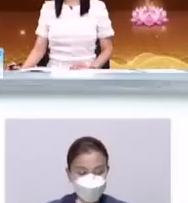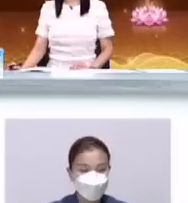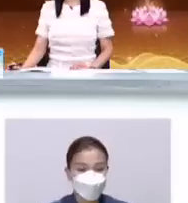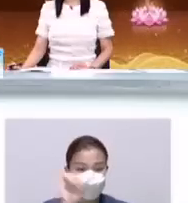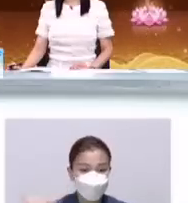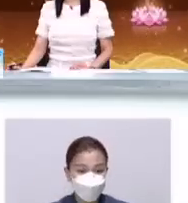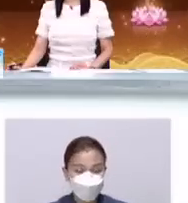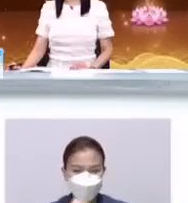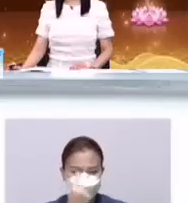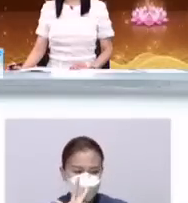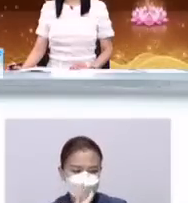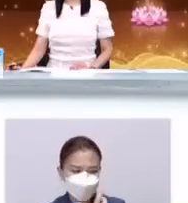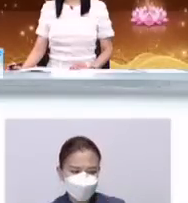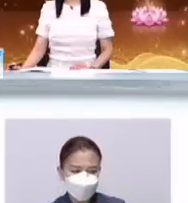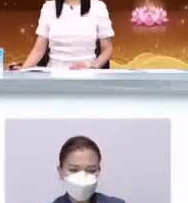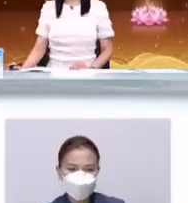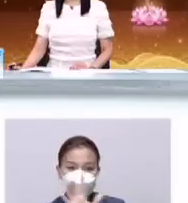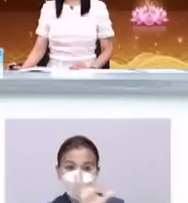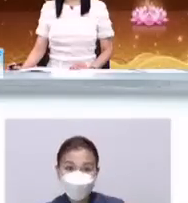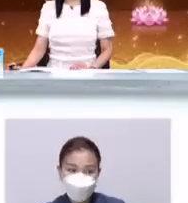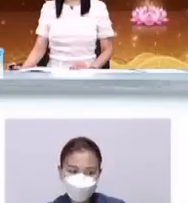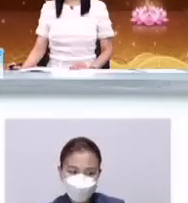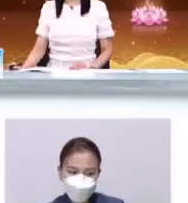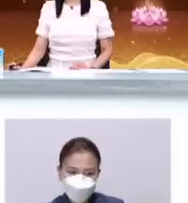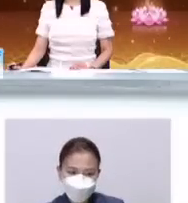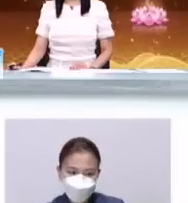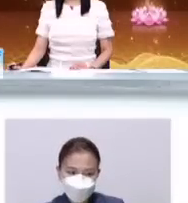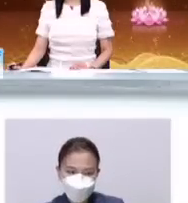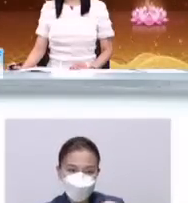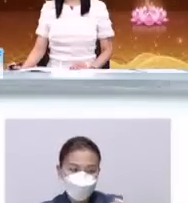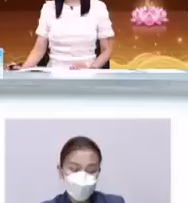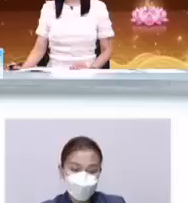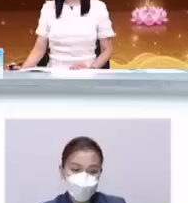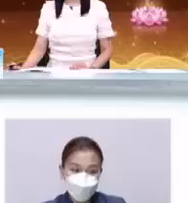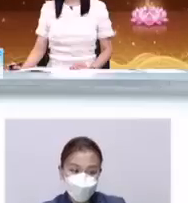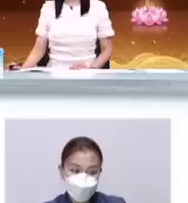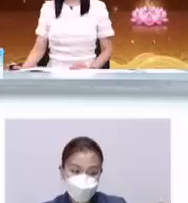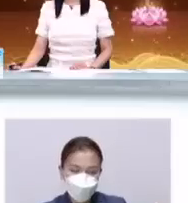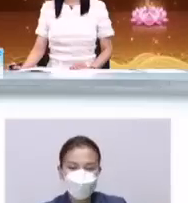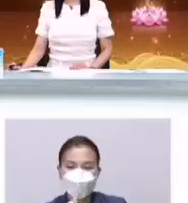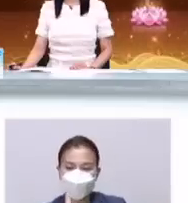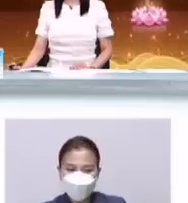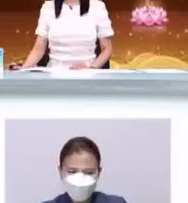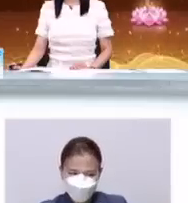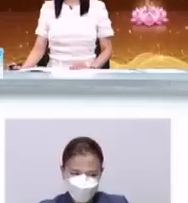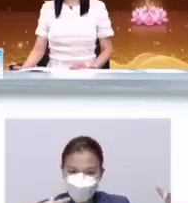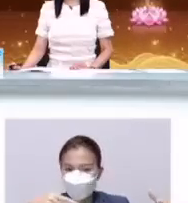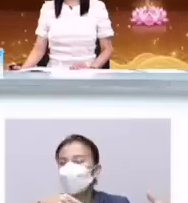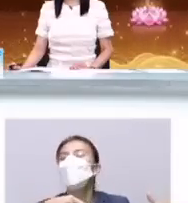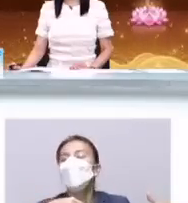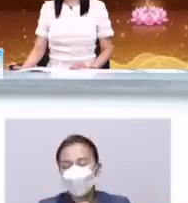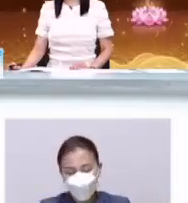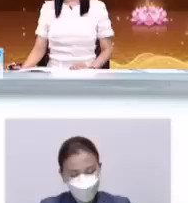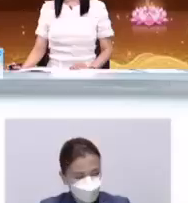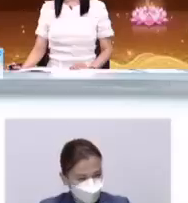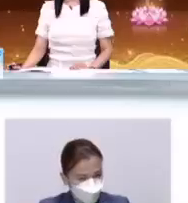คซีนต้านโควิด-19 ว่าเป็นระเบิดเวลาที่รอการระเบิดหรือว่าจะทำให้เกิดการระบาดระลอกใหม่ค่ะดังนั้นรัฐบาลหลายประเทศในยุโร